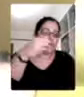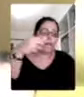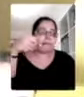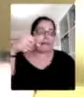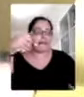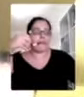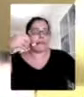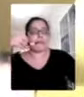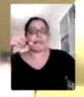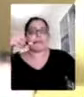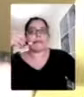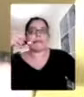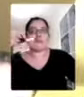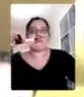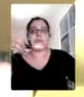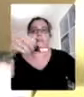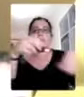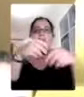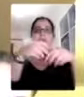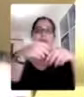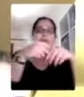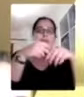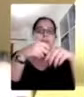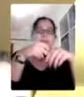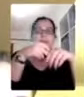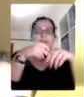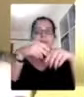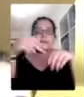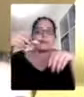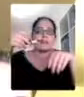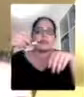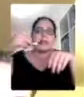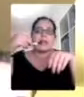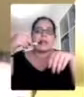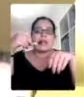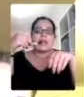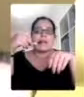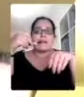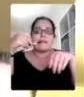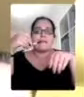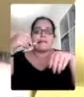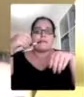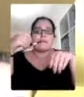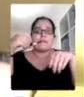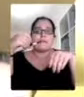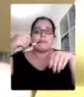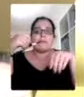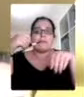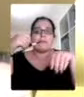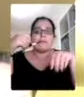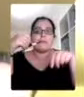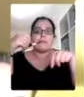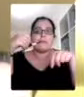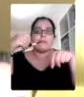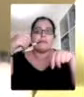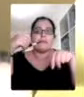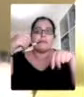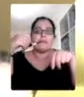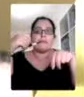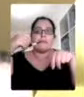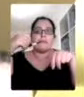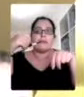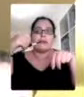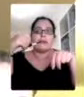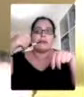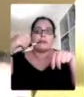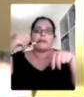Bu eşlik edenler de varmış Elif Hanım. Adam Bey Peter Old Dublin ile eşlik ediyormuş. Baha Göktürk Ashton Blend